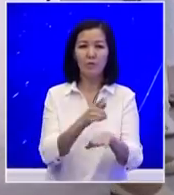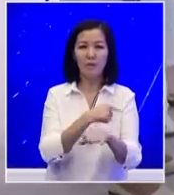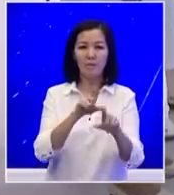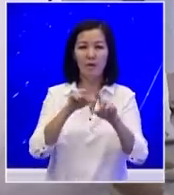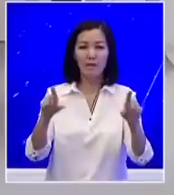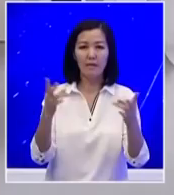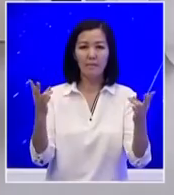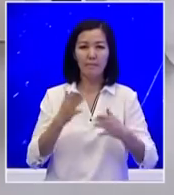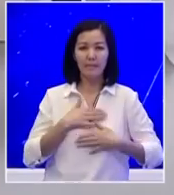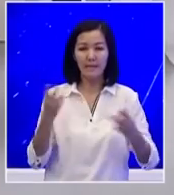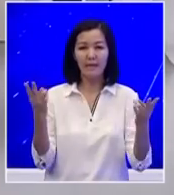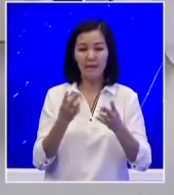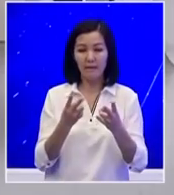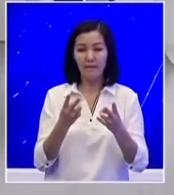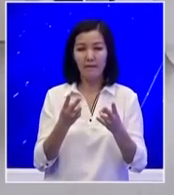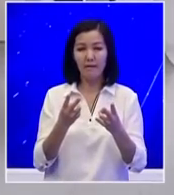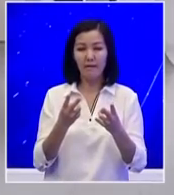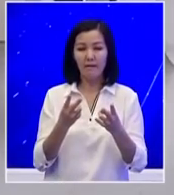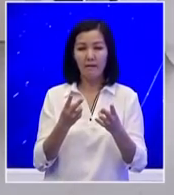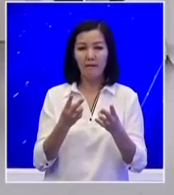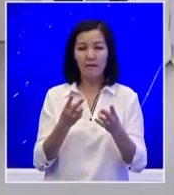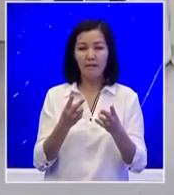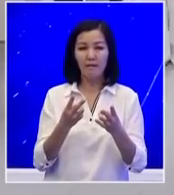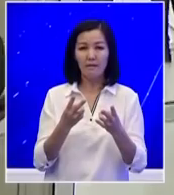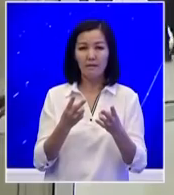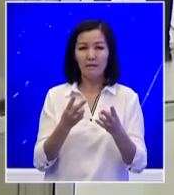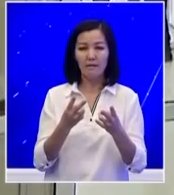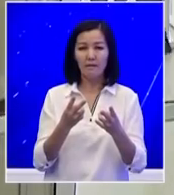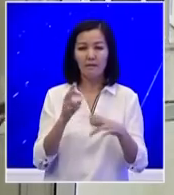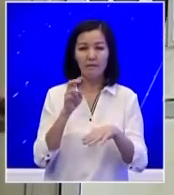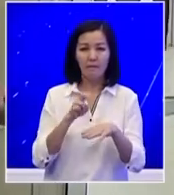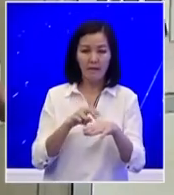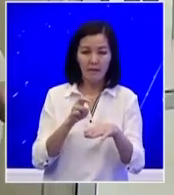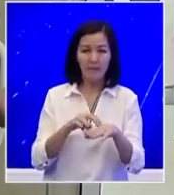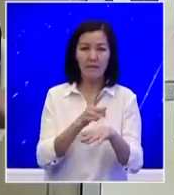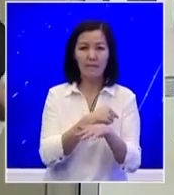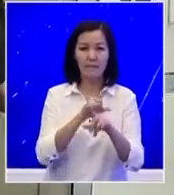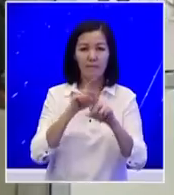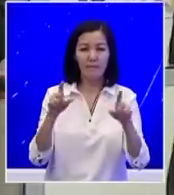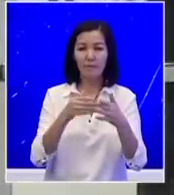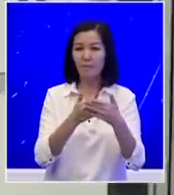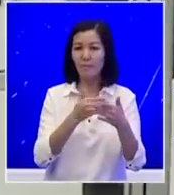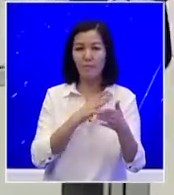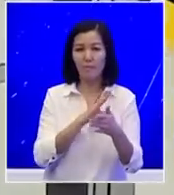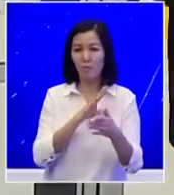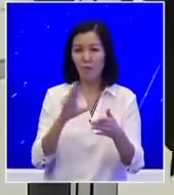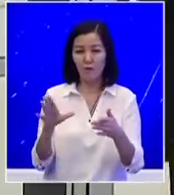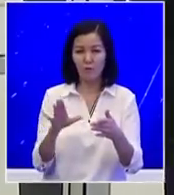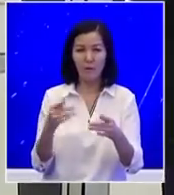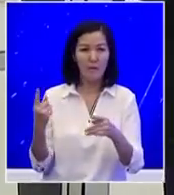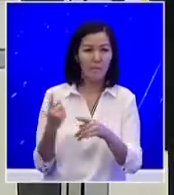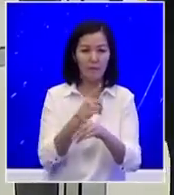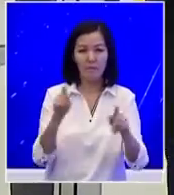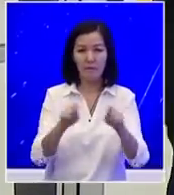керек. Бұрын осындай мамандандырылған емхана болған жоқ бізде. Тұңғыш